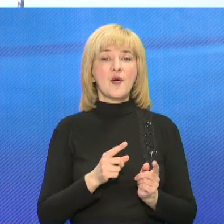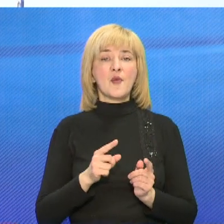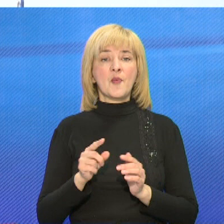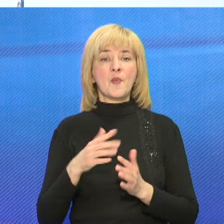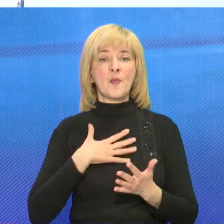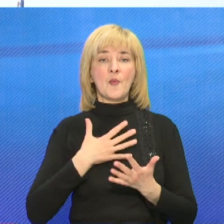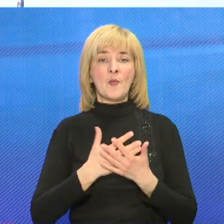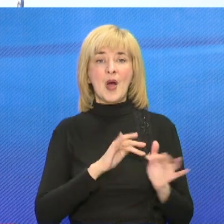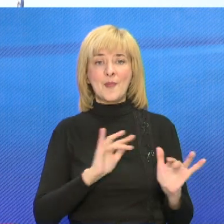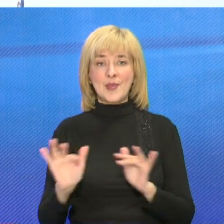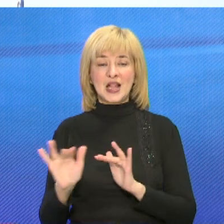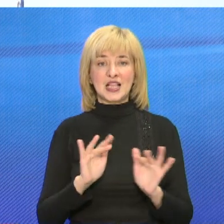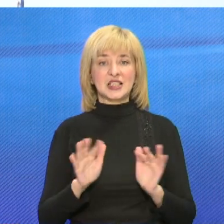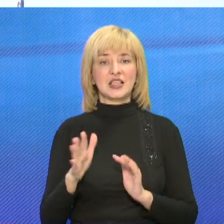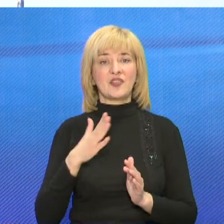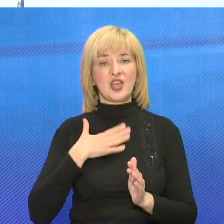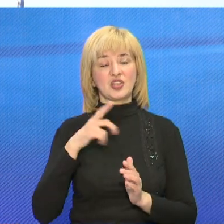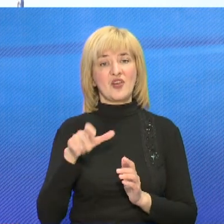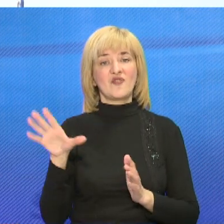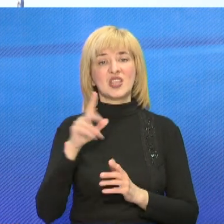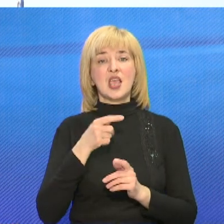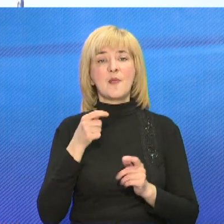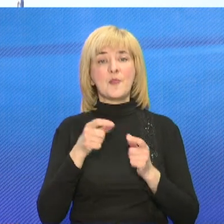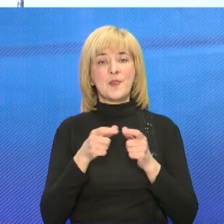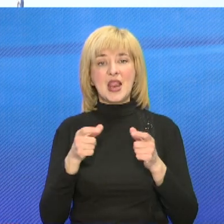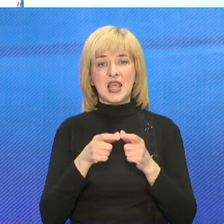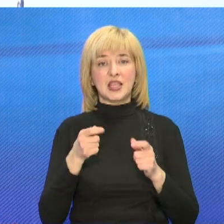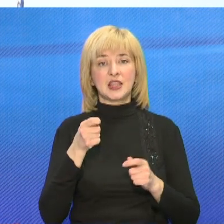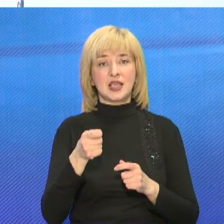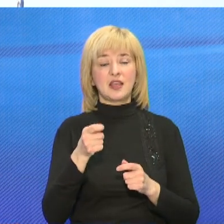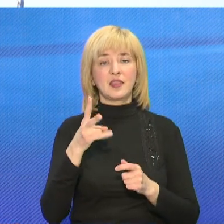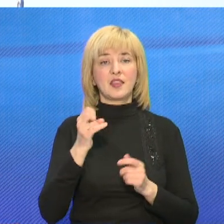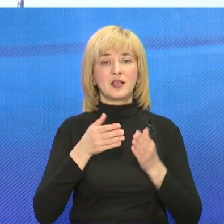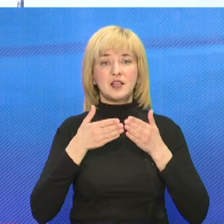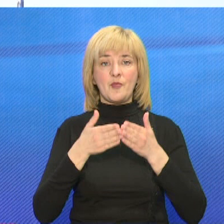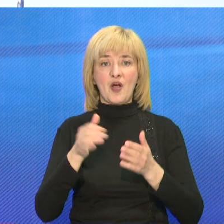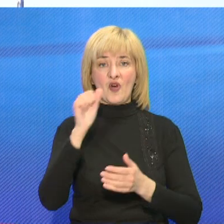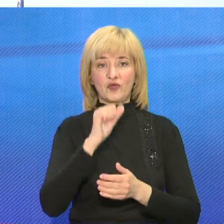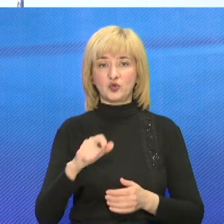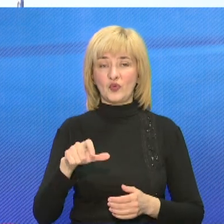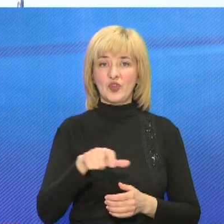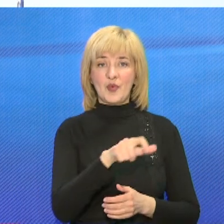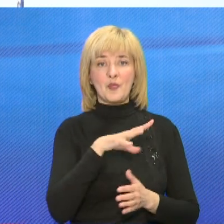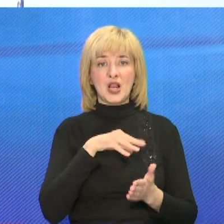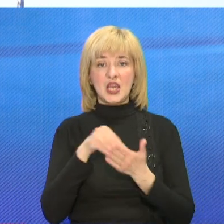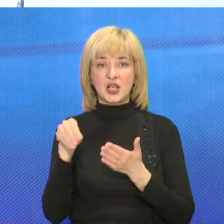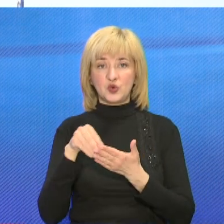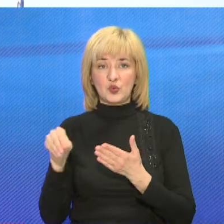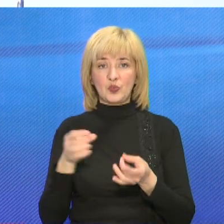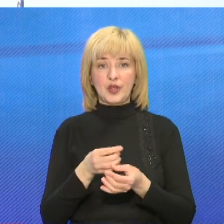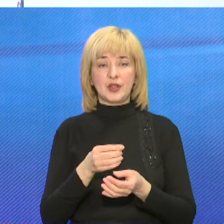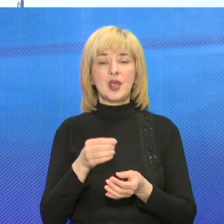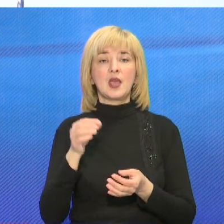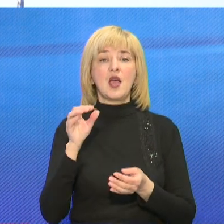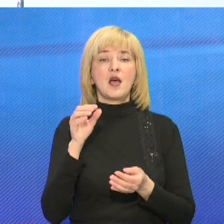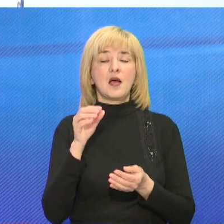граждан в летний период. Все билеты на теплоход в Августовском канале были раскуплены, проявили себя очень хорошо агроусадьбы. Безусловно,